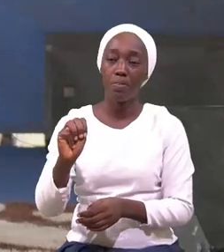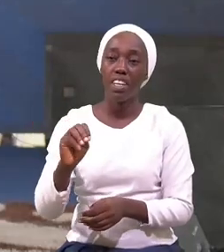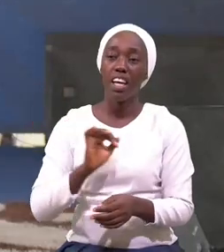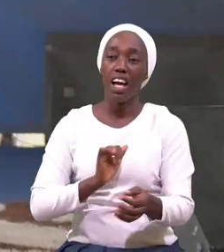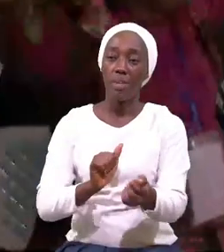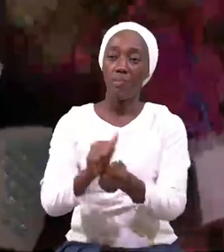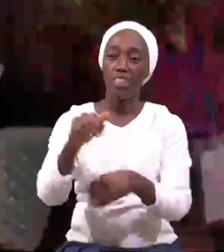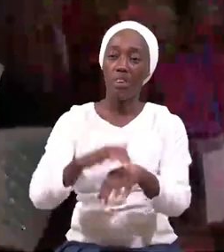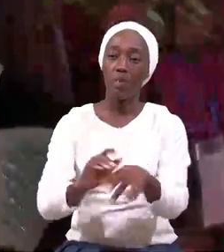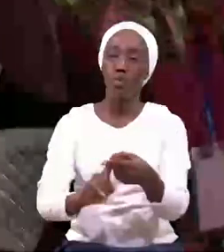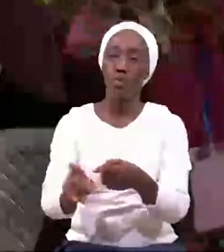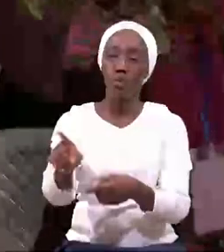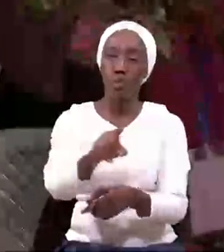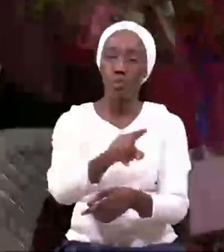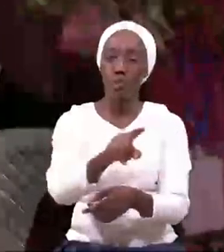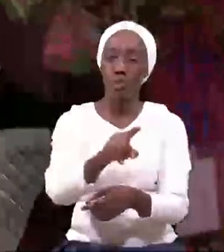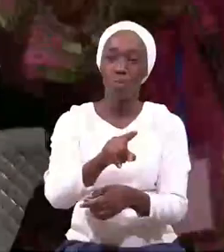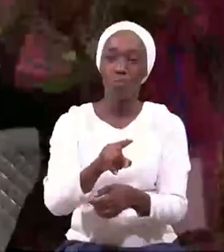Je vous le transmets.